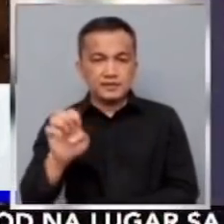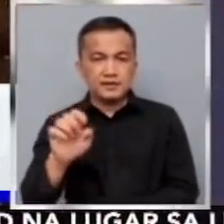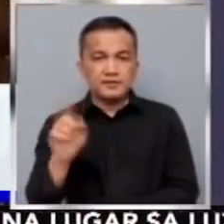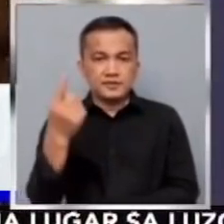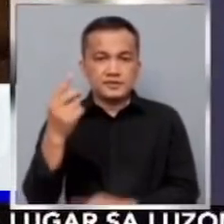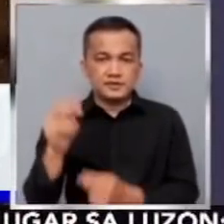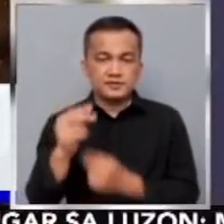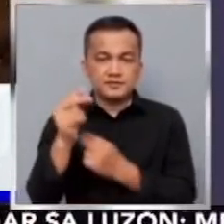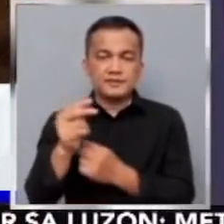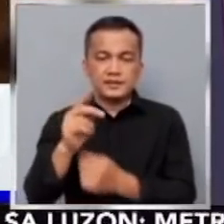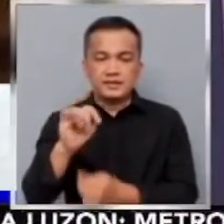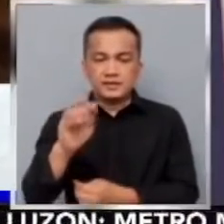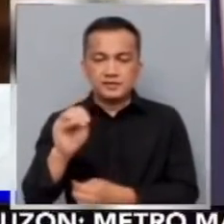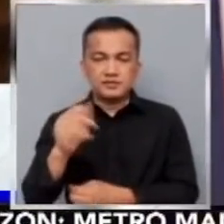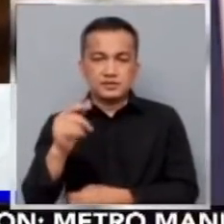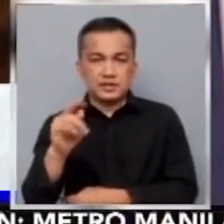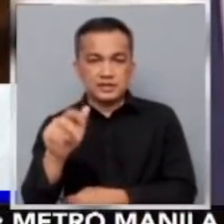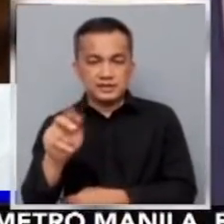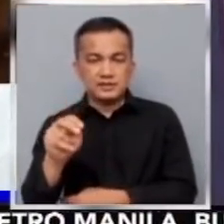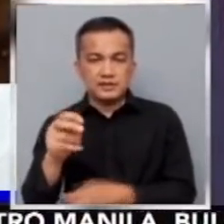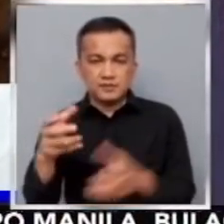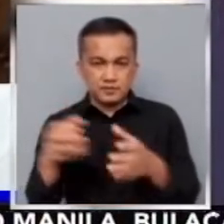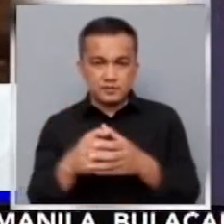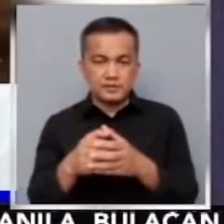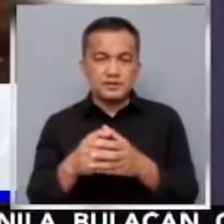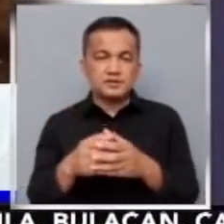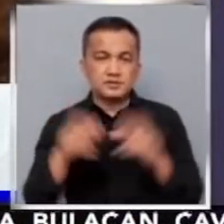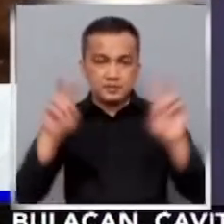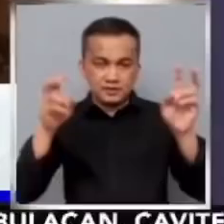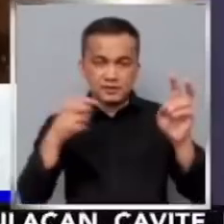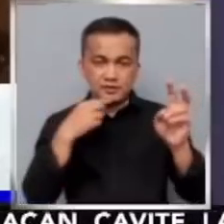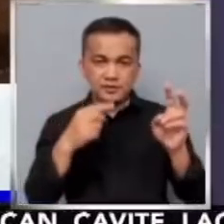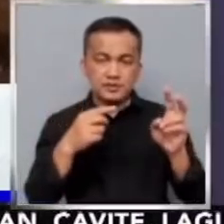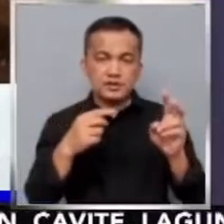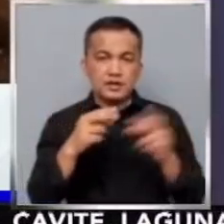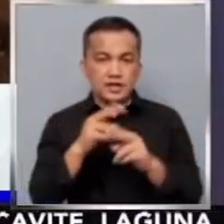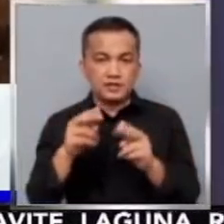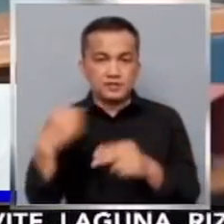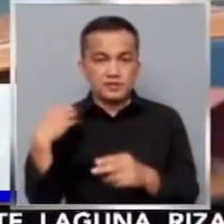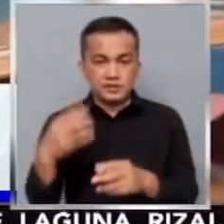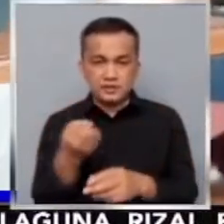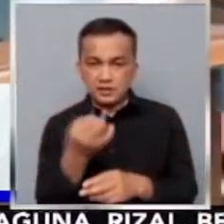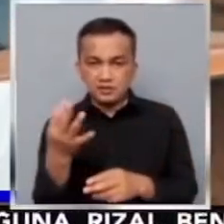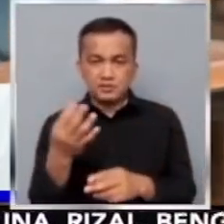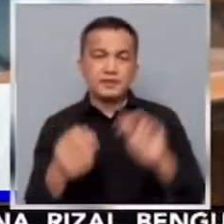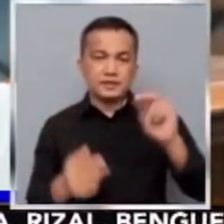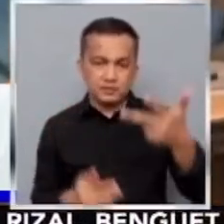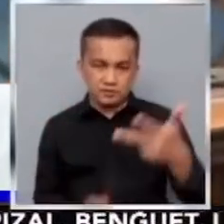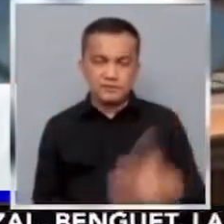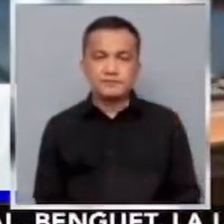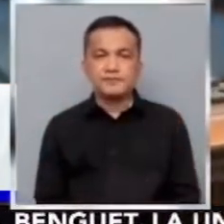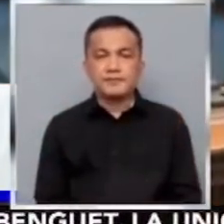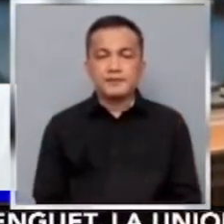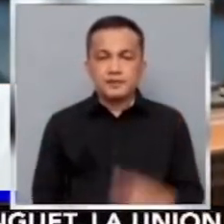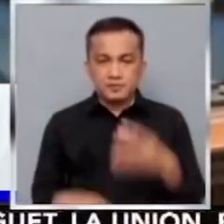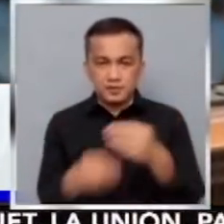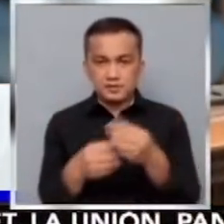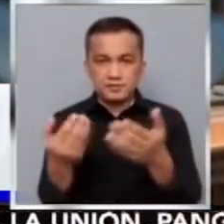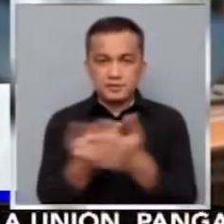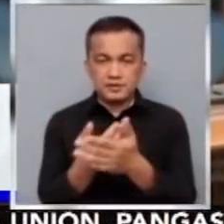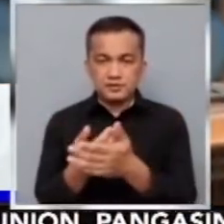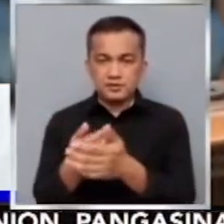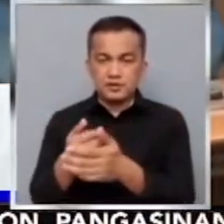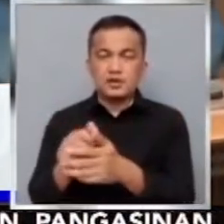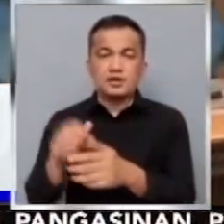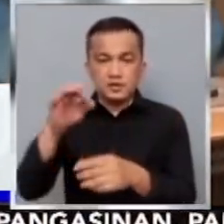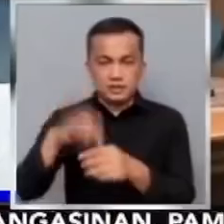Tingog Sinirangan Party List Group na batay sa partial unofficial count ay pumapangatlo. Bukod pa sa mga bagong halal ng kaanak ng mga